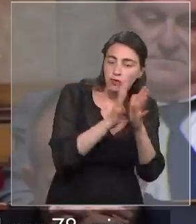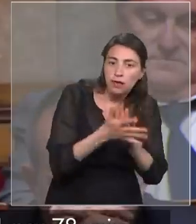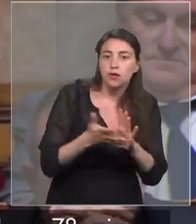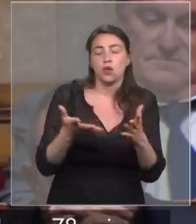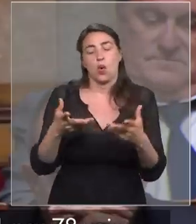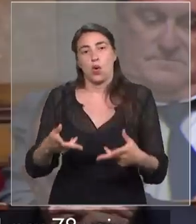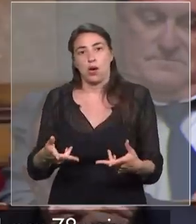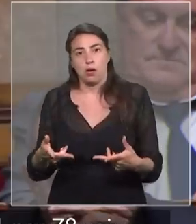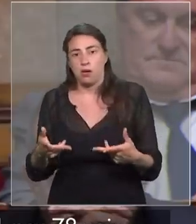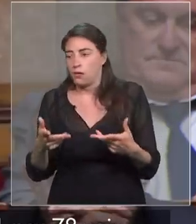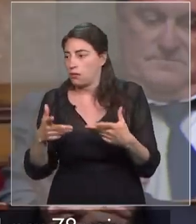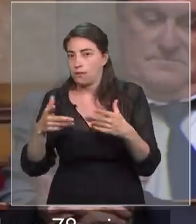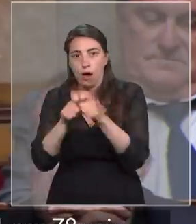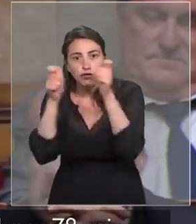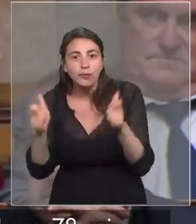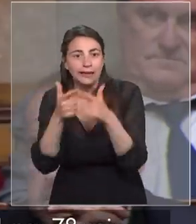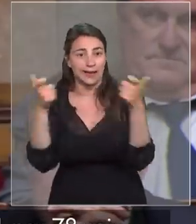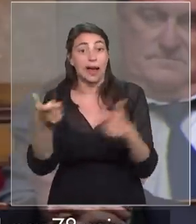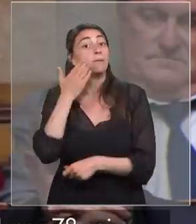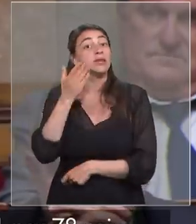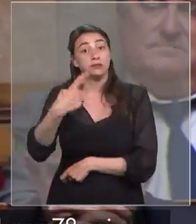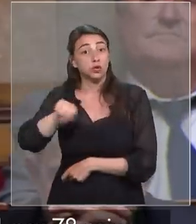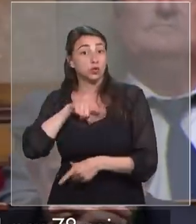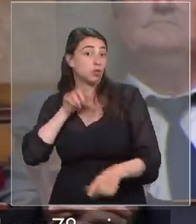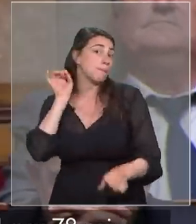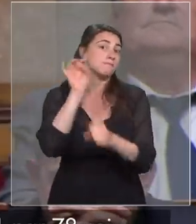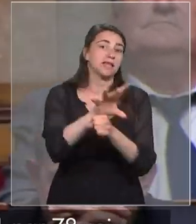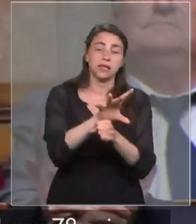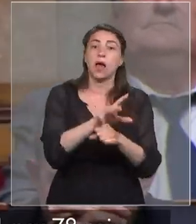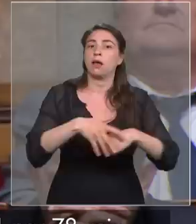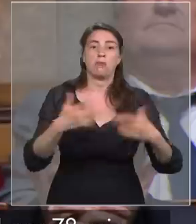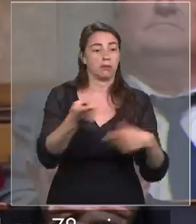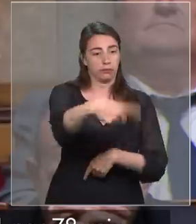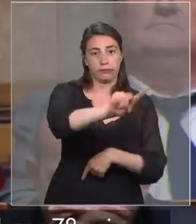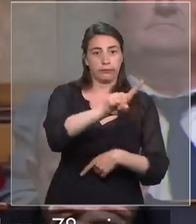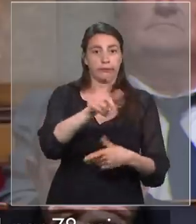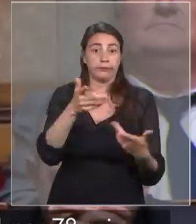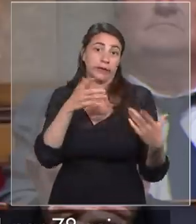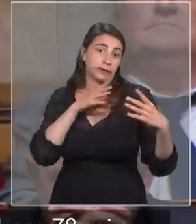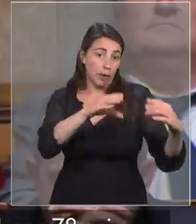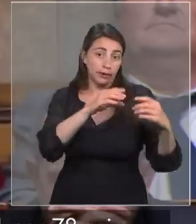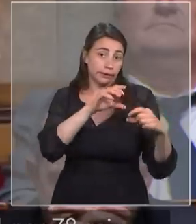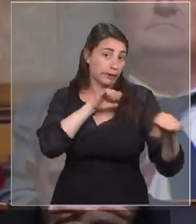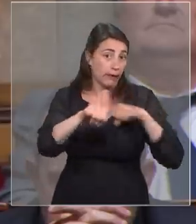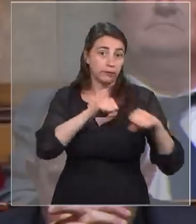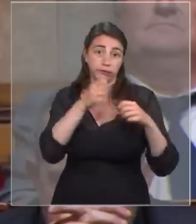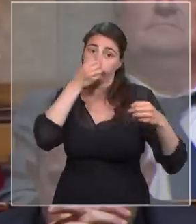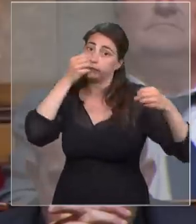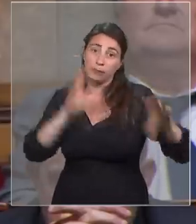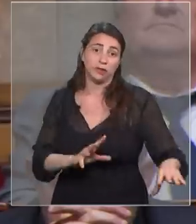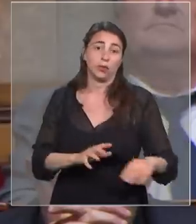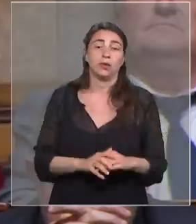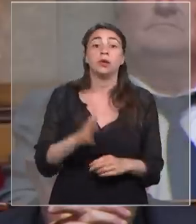vote contre le quitus financier, l'exécutif démissionne. En somme, cette année, vous n'avez eu de cesse d'agir sans